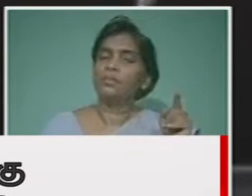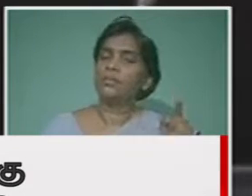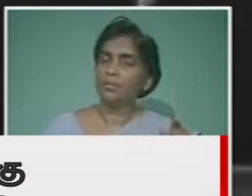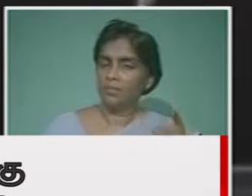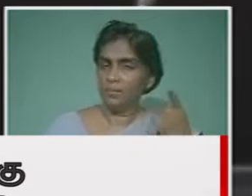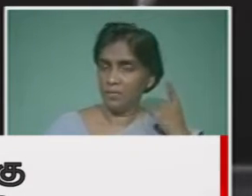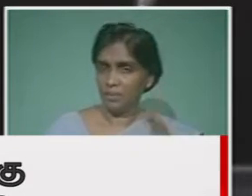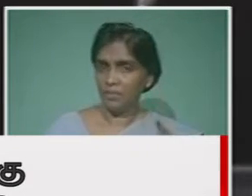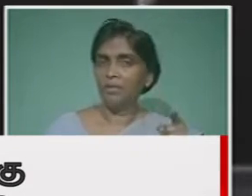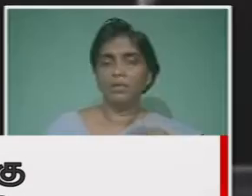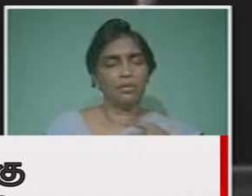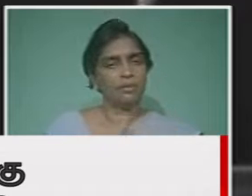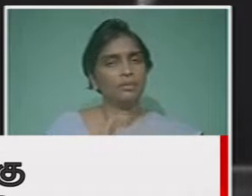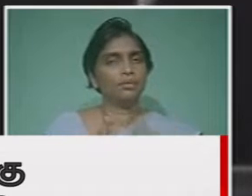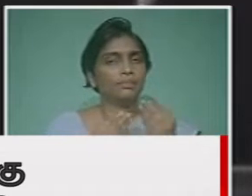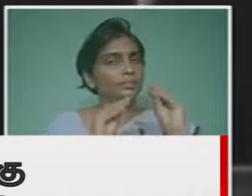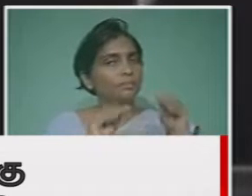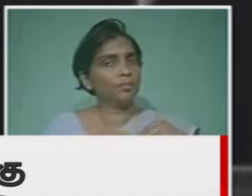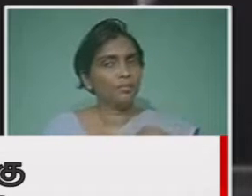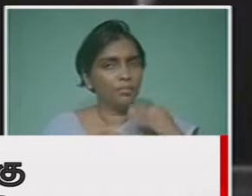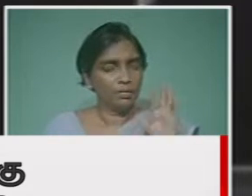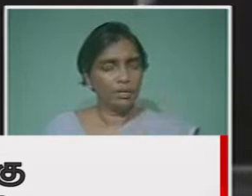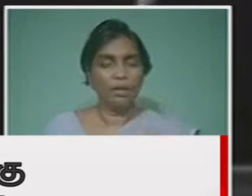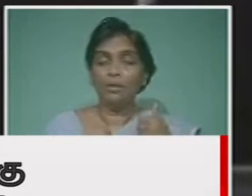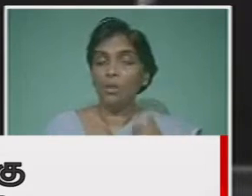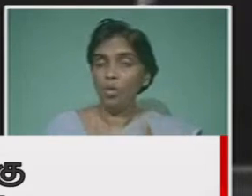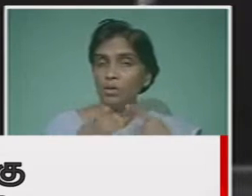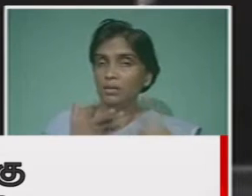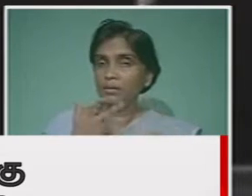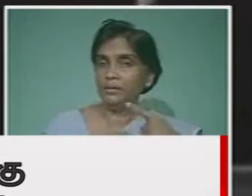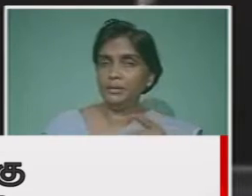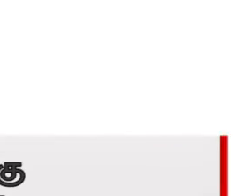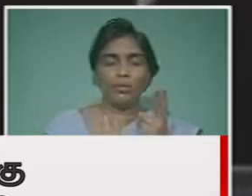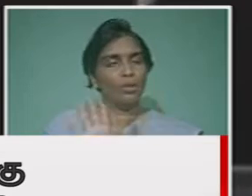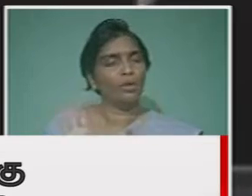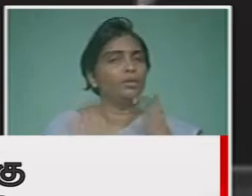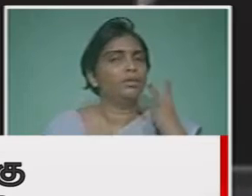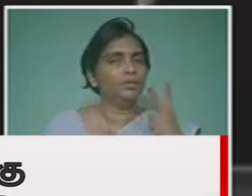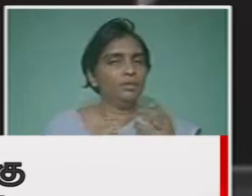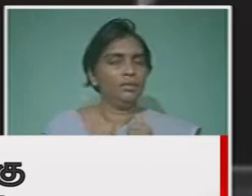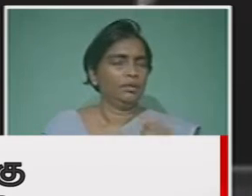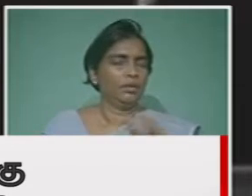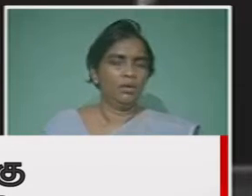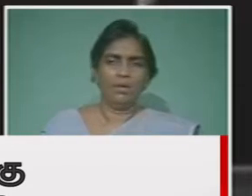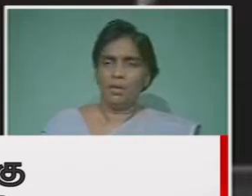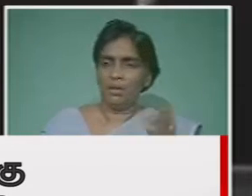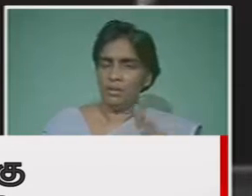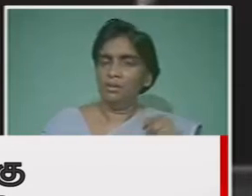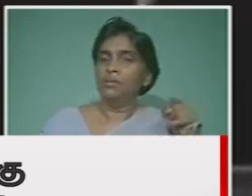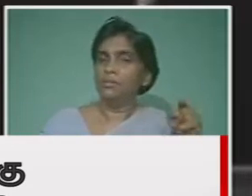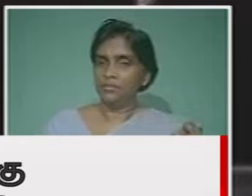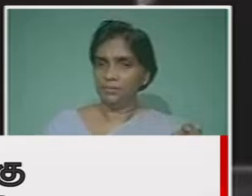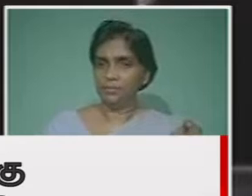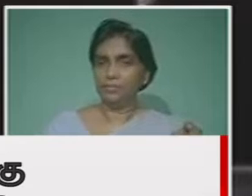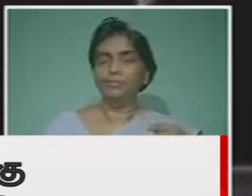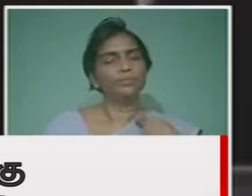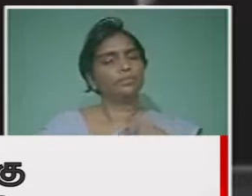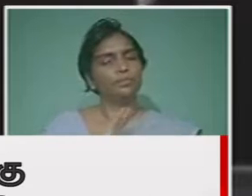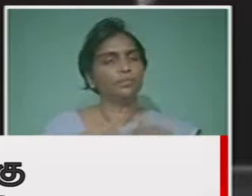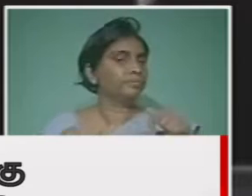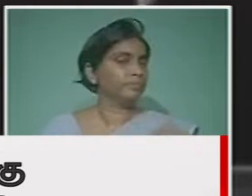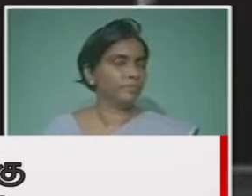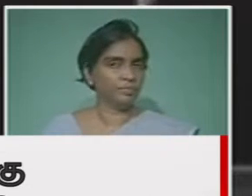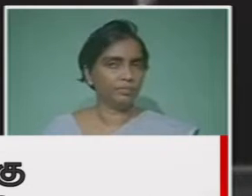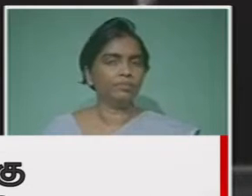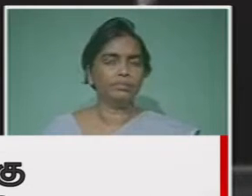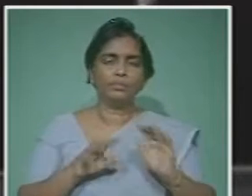நாட்டுக்கு வரவேண்டிய நல்லதை கூட கடந்த 2 வருட காலத்துக்குள்ளே இருந்த ஆட்சியாளர்கள் தடுத்து, அதாவது இந்த நாடு இன்று எல்லா துறையிலும் மிக